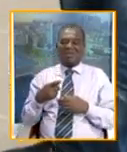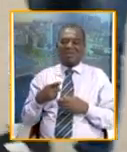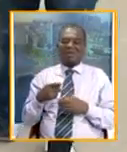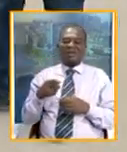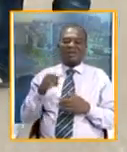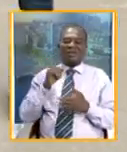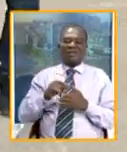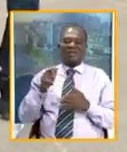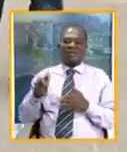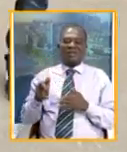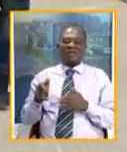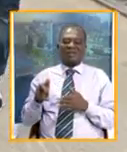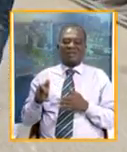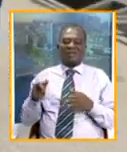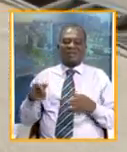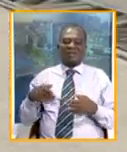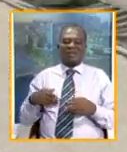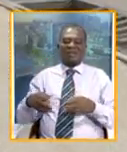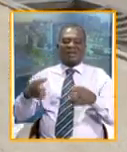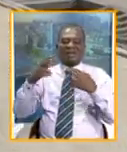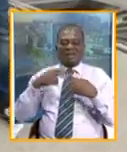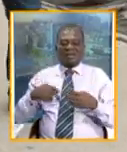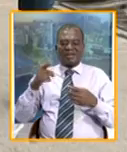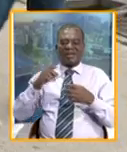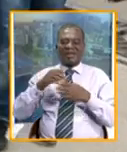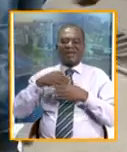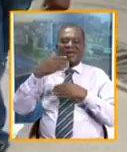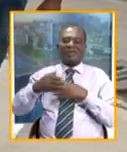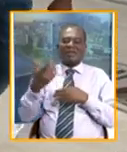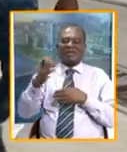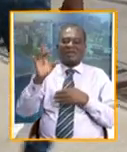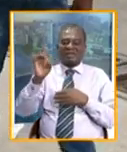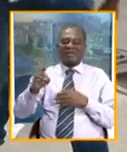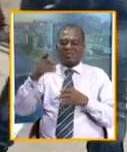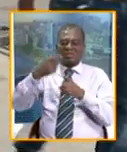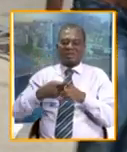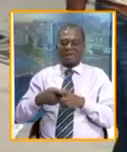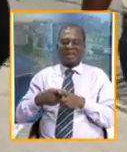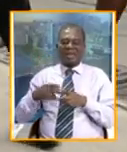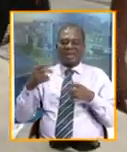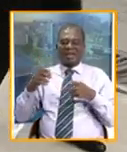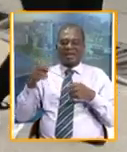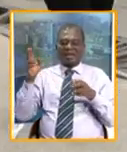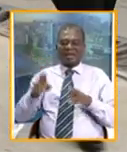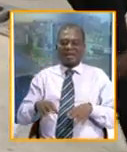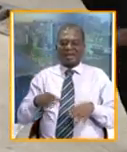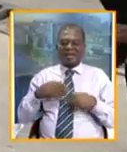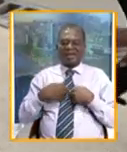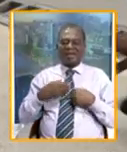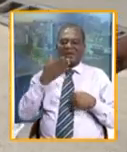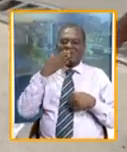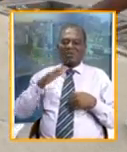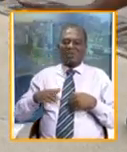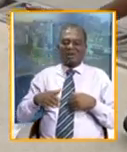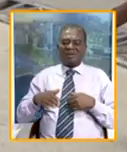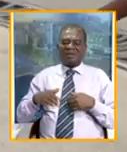Marie-Eva regagne sa famille biologique après 18 mois passés aux États-Unis. La petite Marie-Eva était victime d'une malformation des